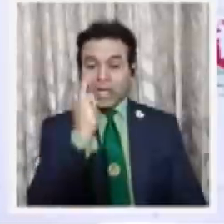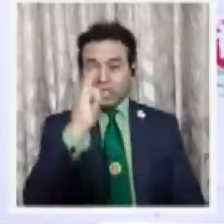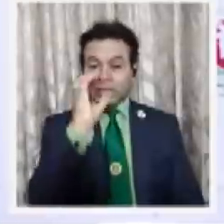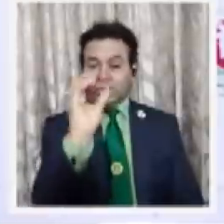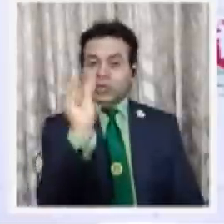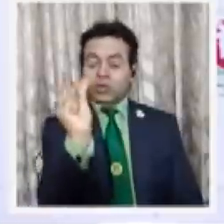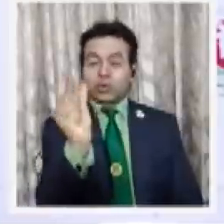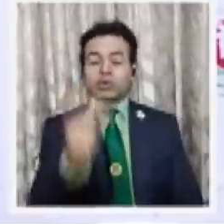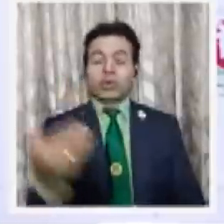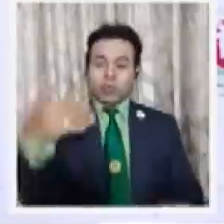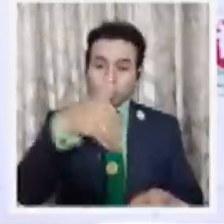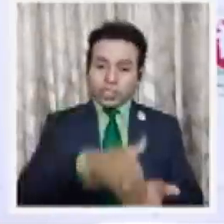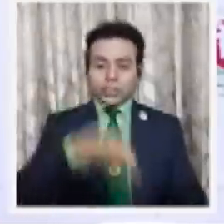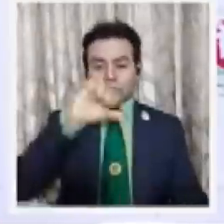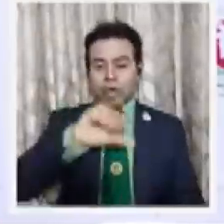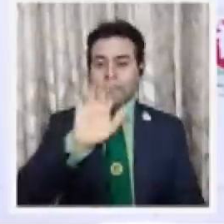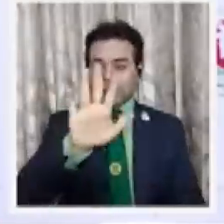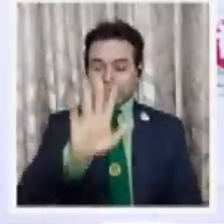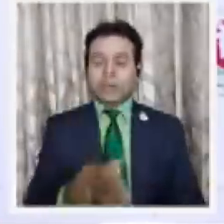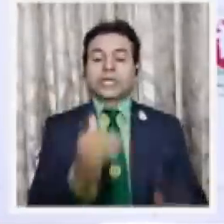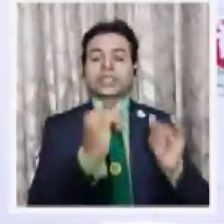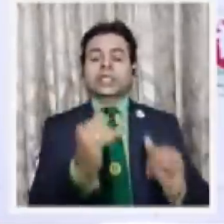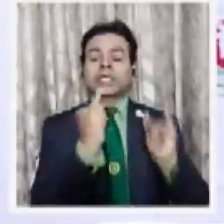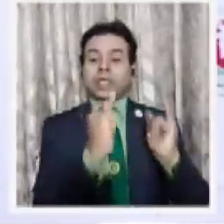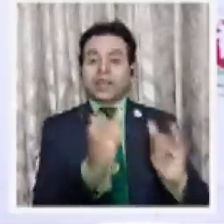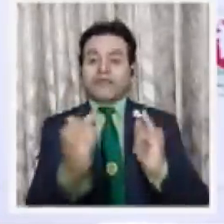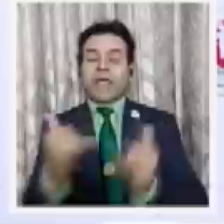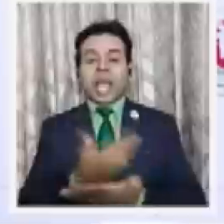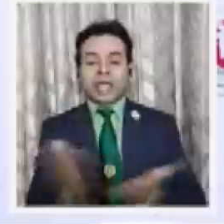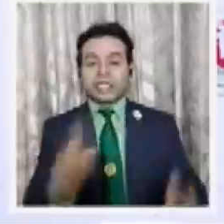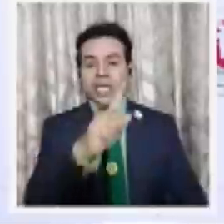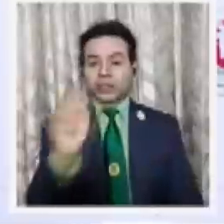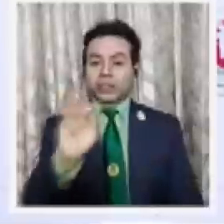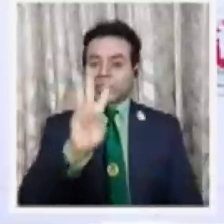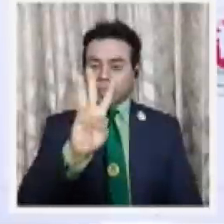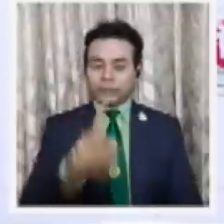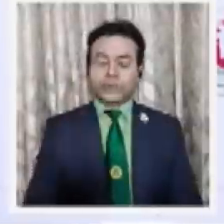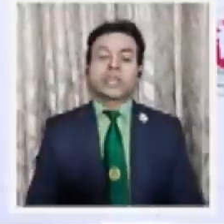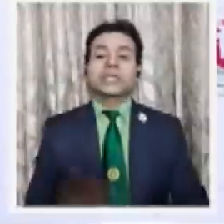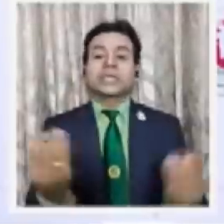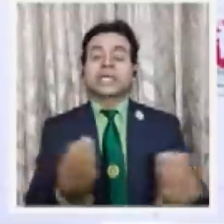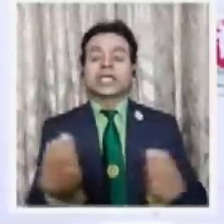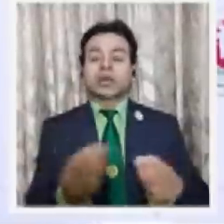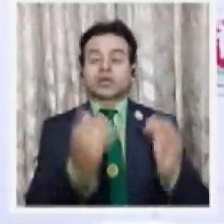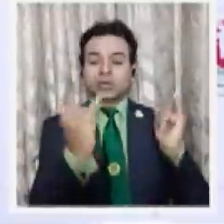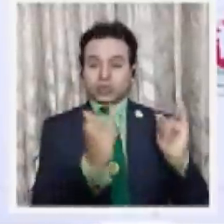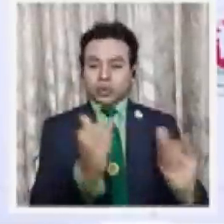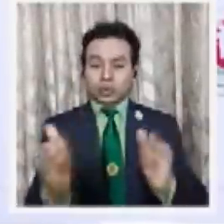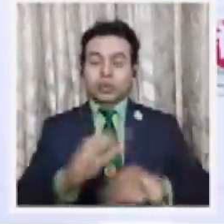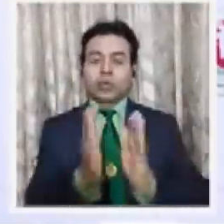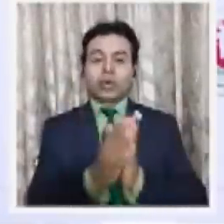1,824 জন এবং শয্যা খালি আছে 5,909টি। আইসিইউ ভর্তি আছেন সারা দেশে অন্যান্য